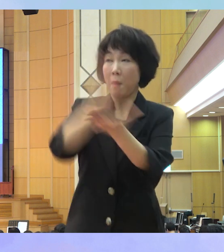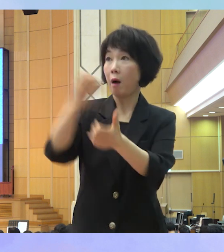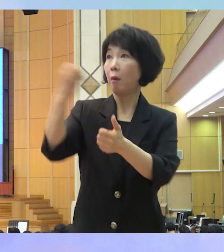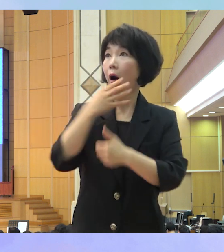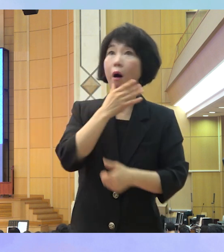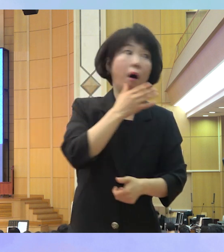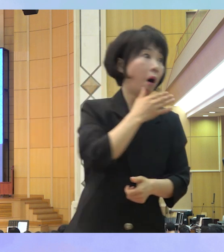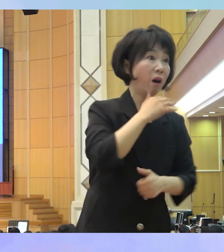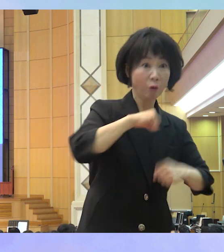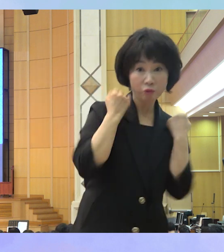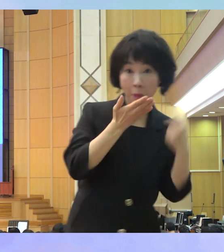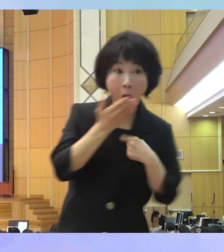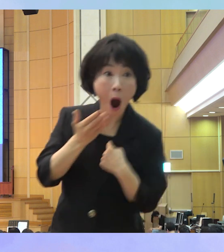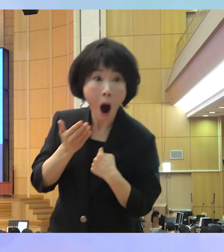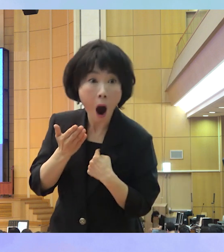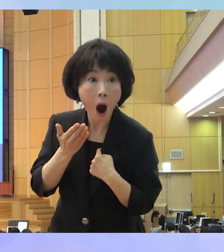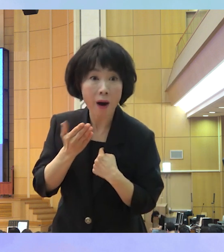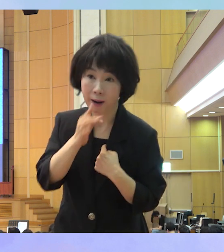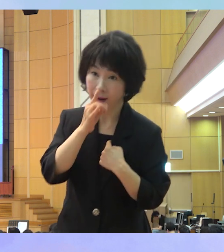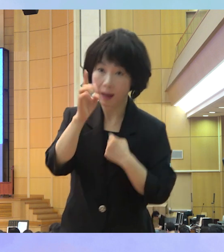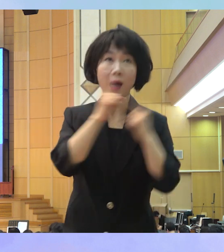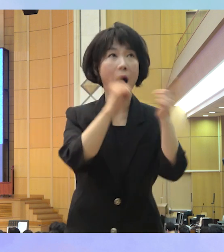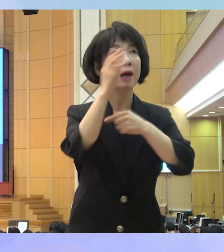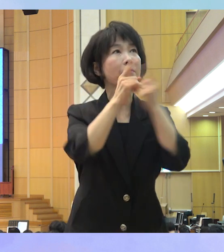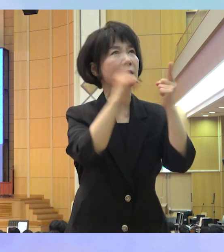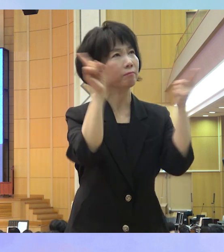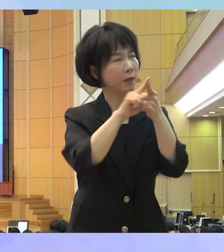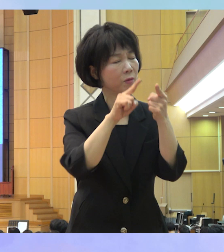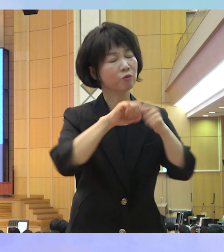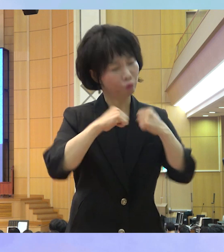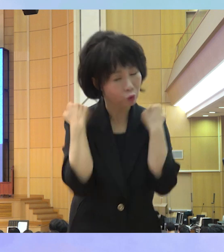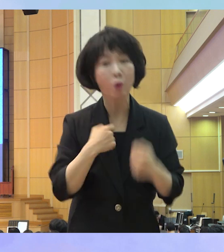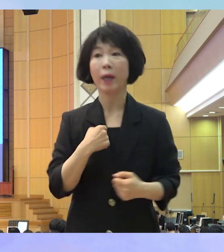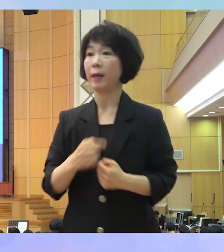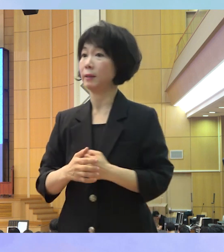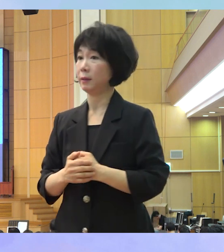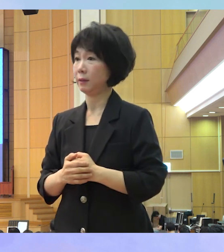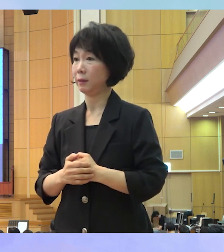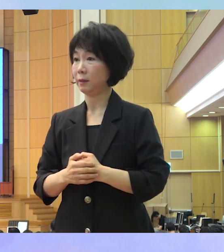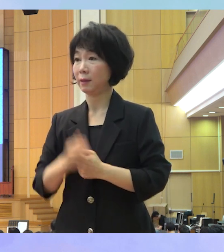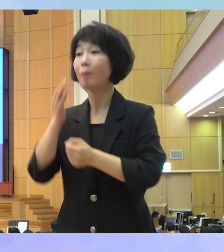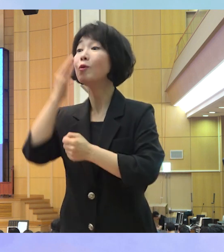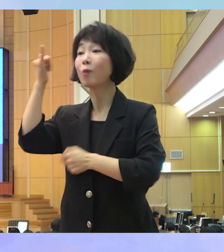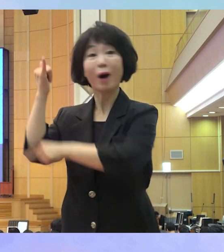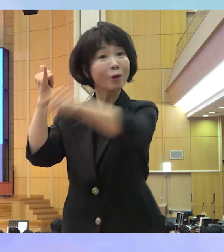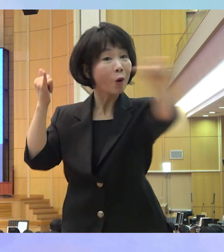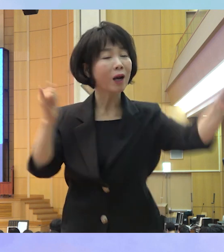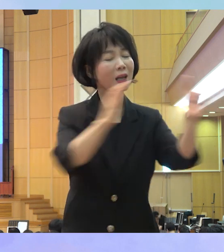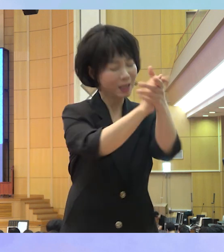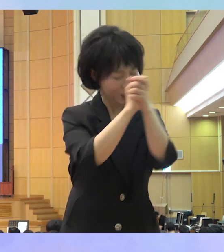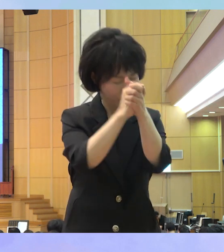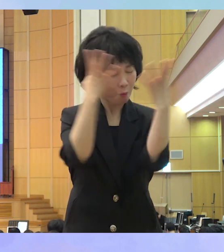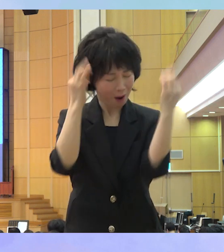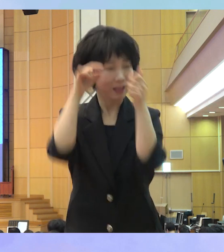말씀들을 우리가 안 맞다, 틀리다. 근데 우리 부모님들은 기도해라, 찬양하라, 그죠?